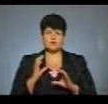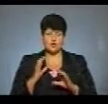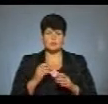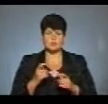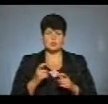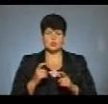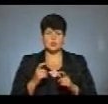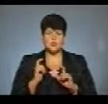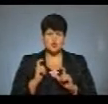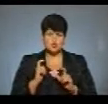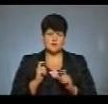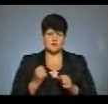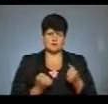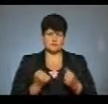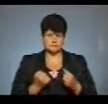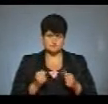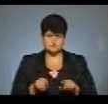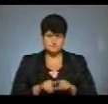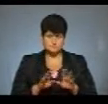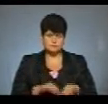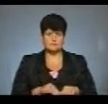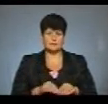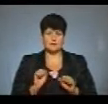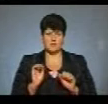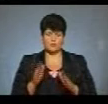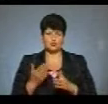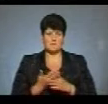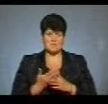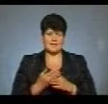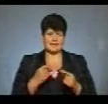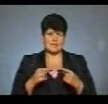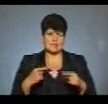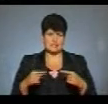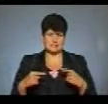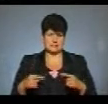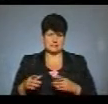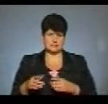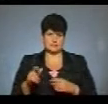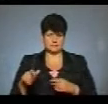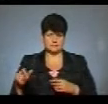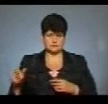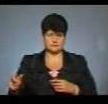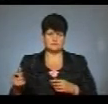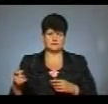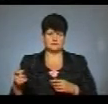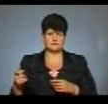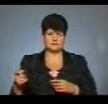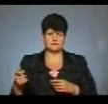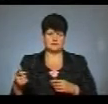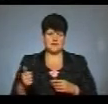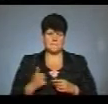грузові автомобілі, плюс будуть пільги для різних верст населення, тобто